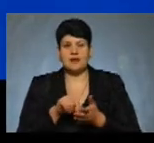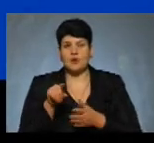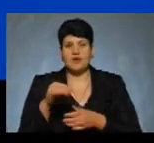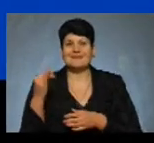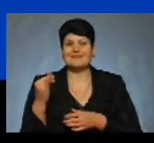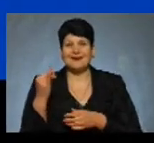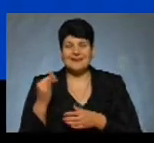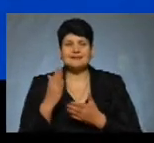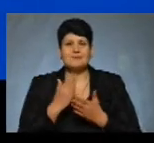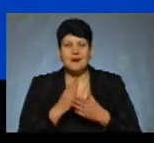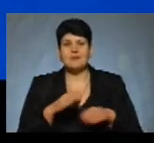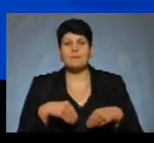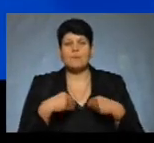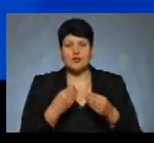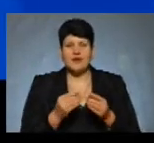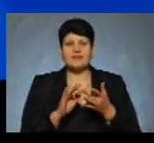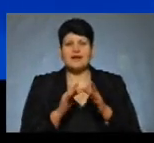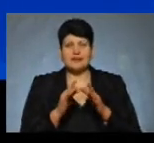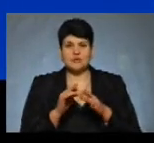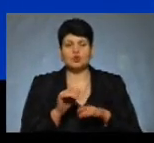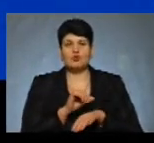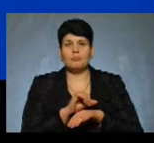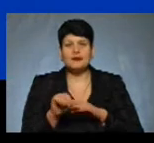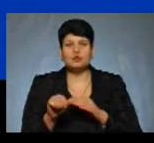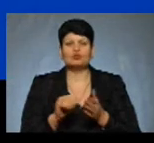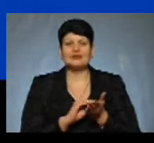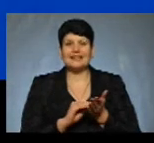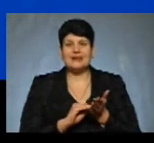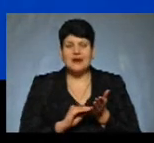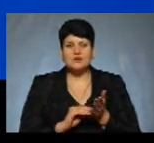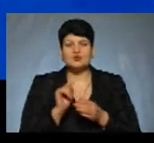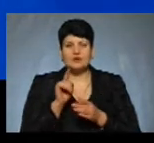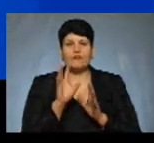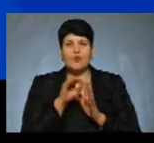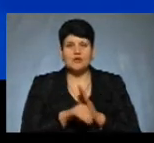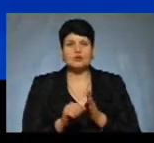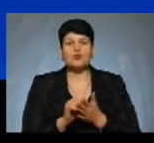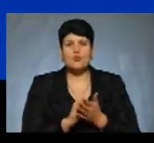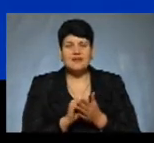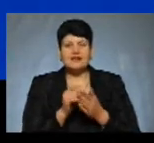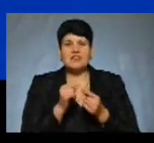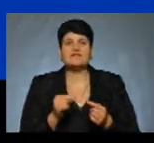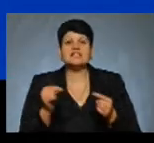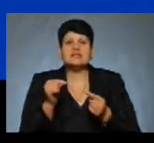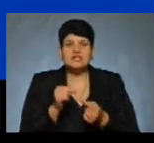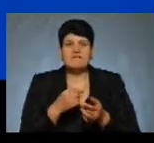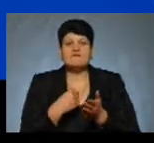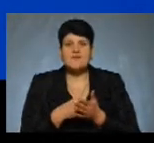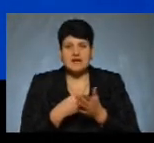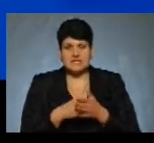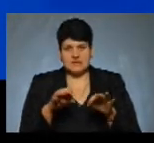інтереси, має подати електронну митну декларацію. До неї входять документи, які визначають вартість